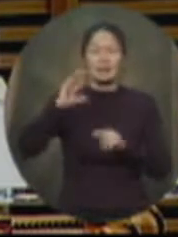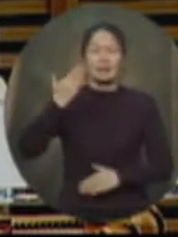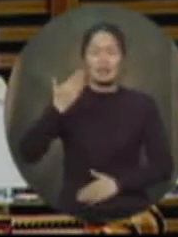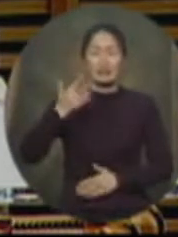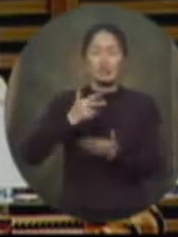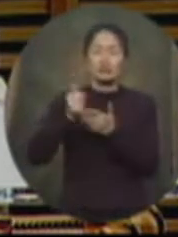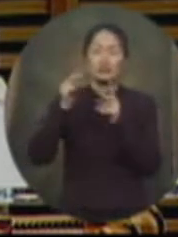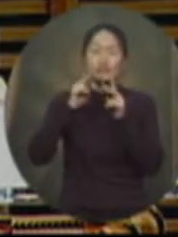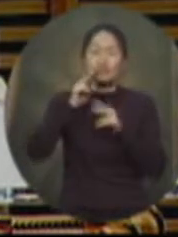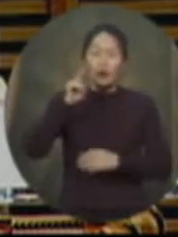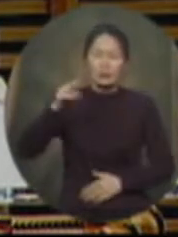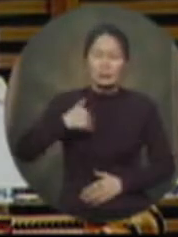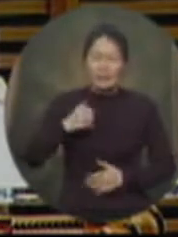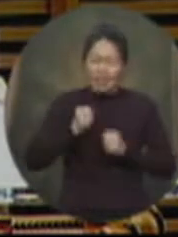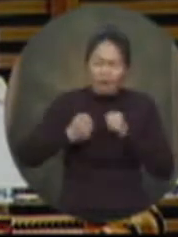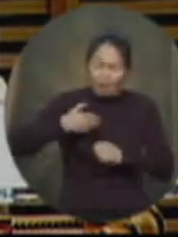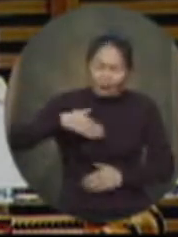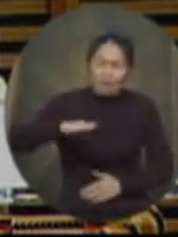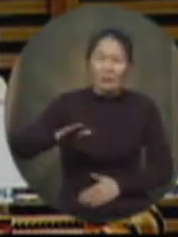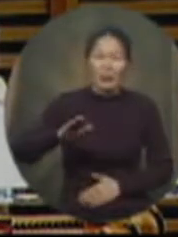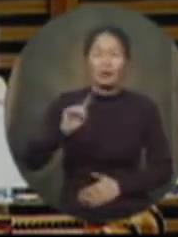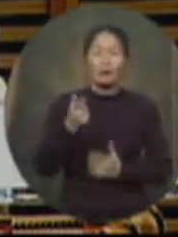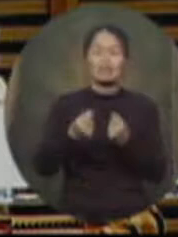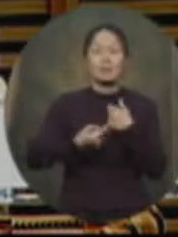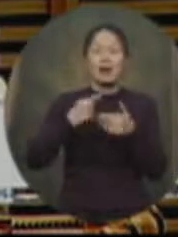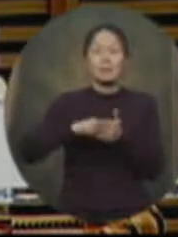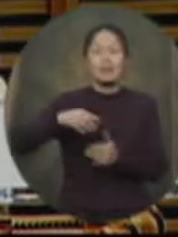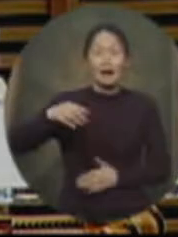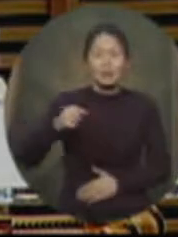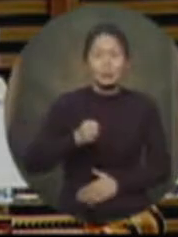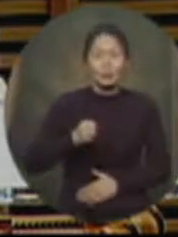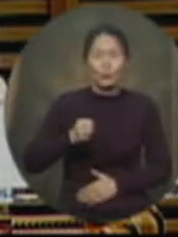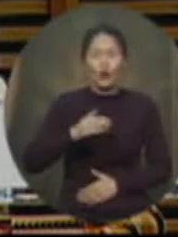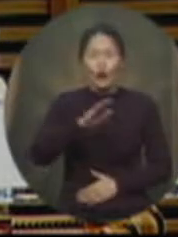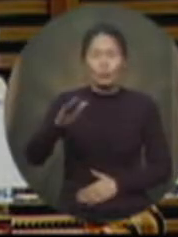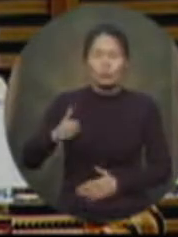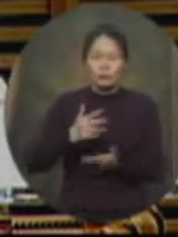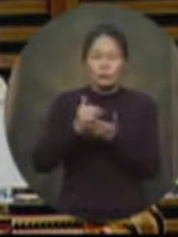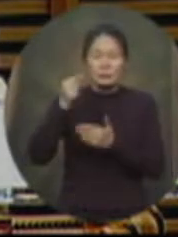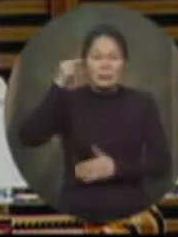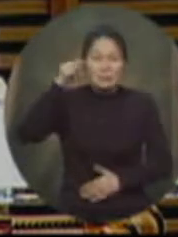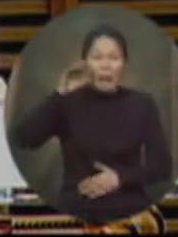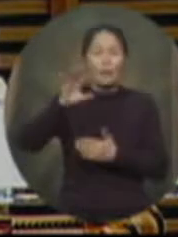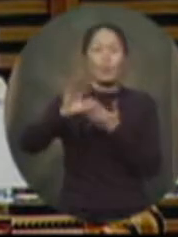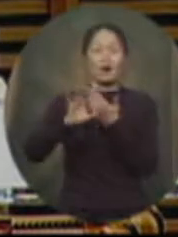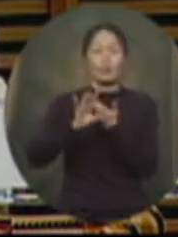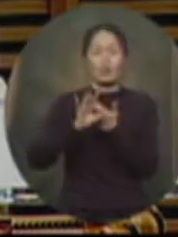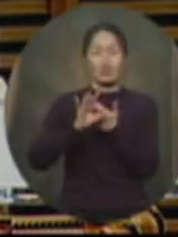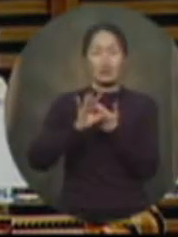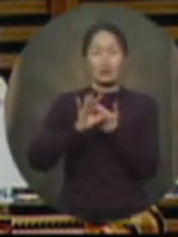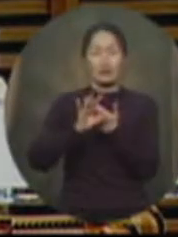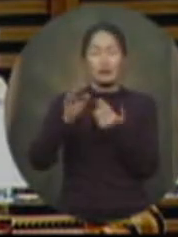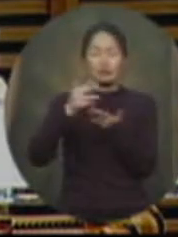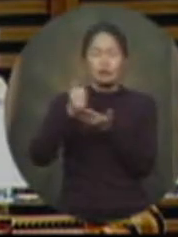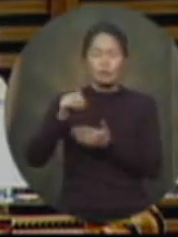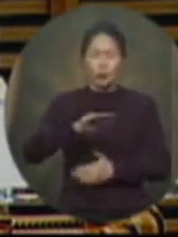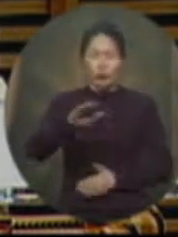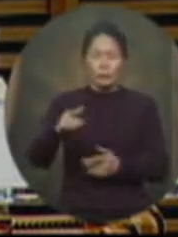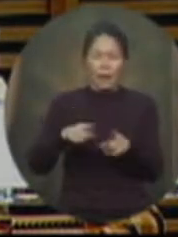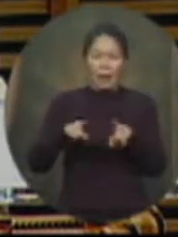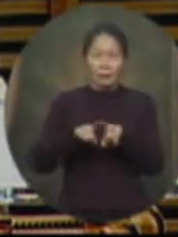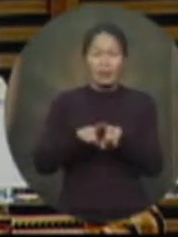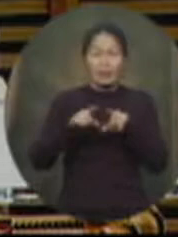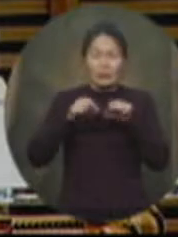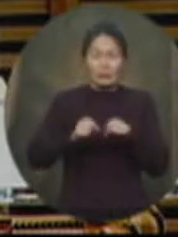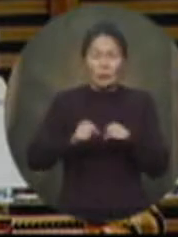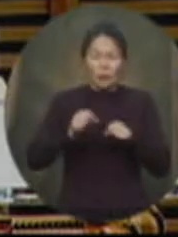주님께로 다해 갑니다 여러분이 그런 마음을 가지고 주님을 사모하고 심연 주님은 여러분과 함께 계시는